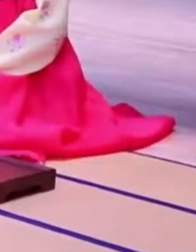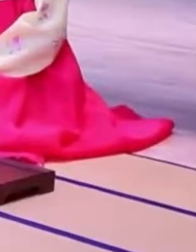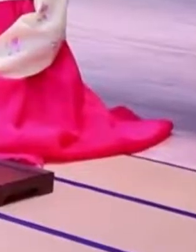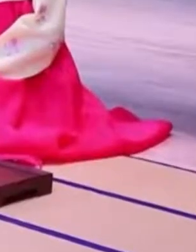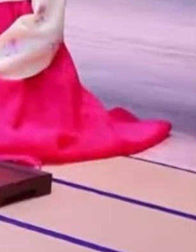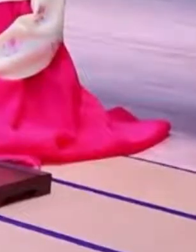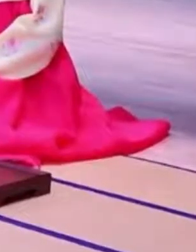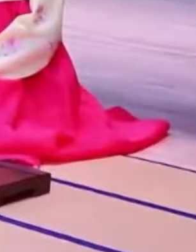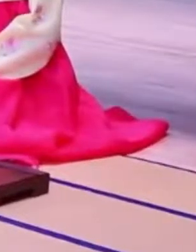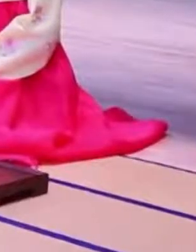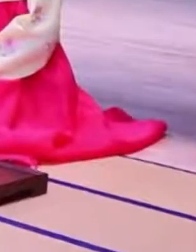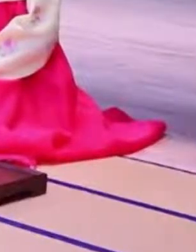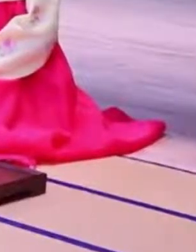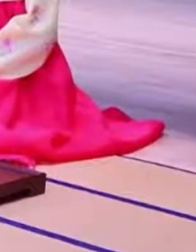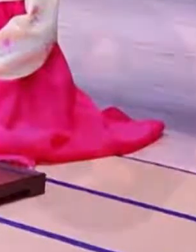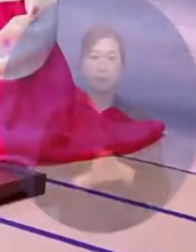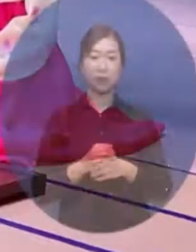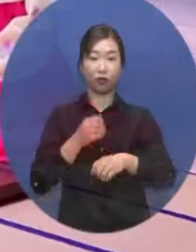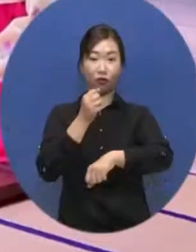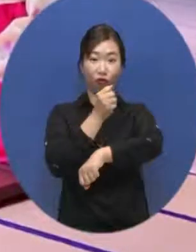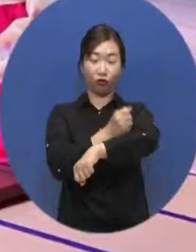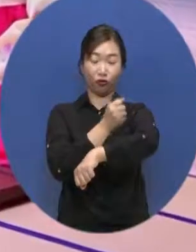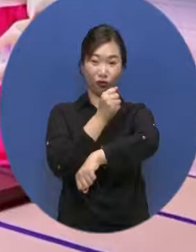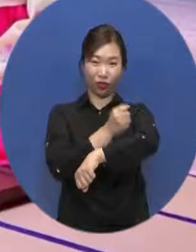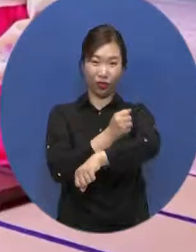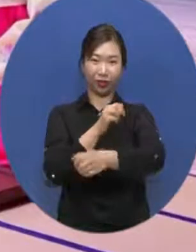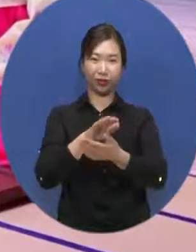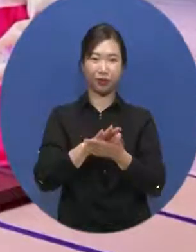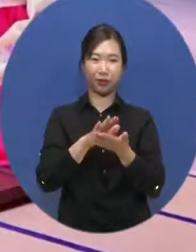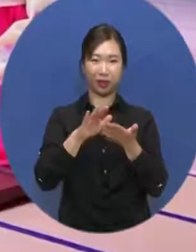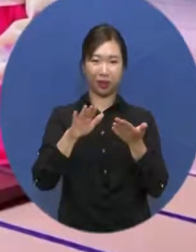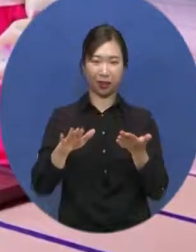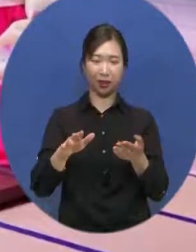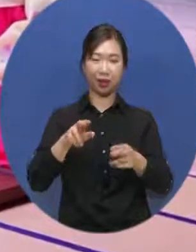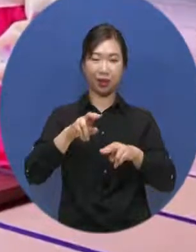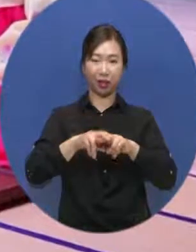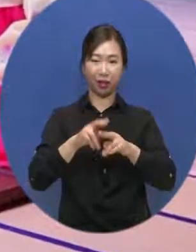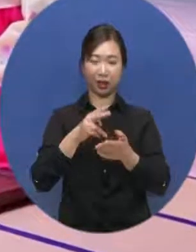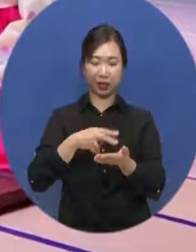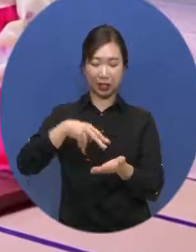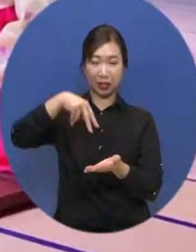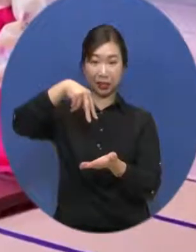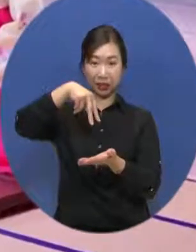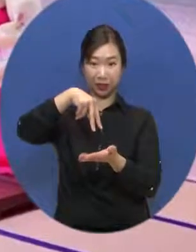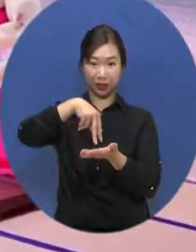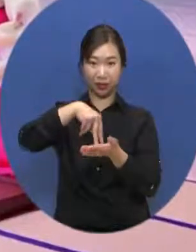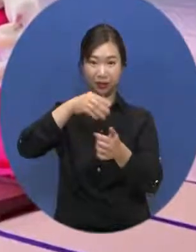수고하셨습니다. 네, 자리에서 일어나세요.